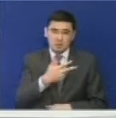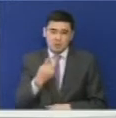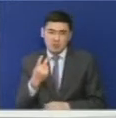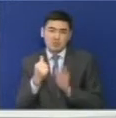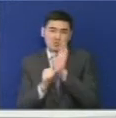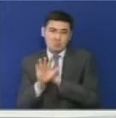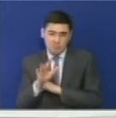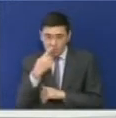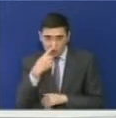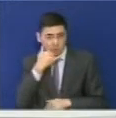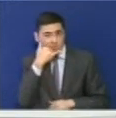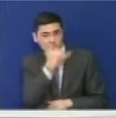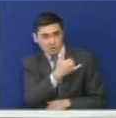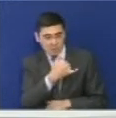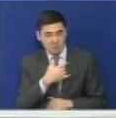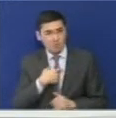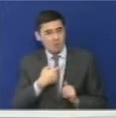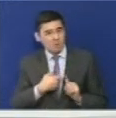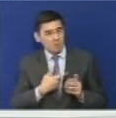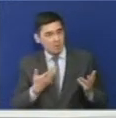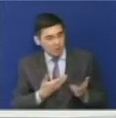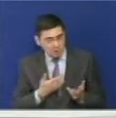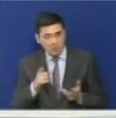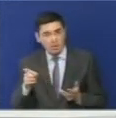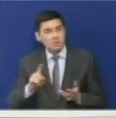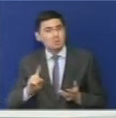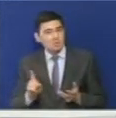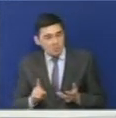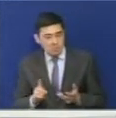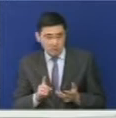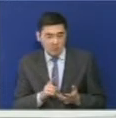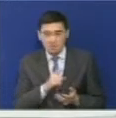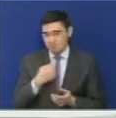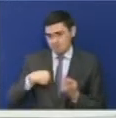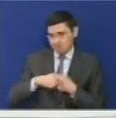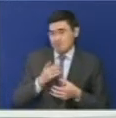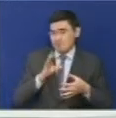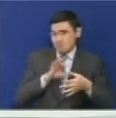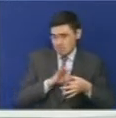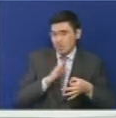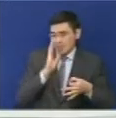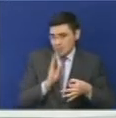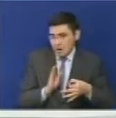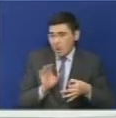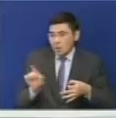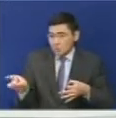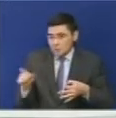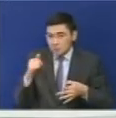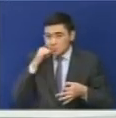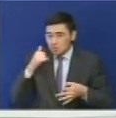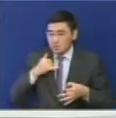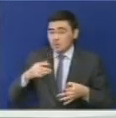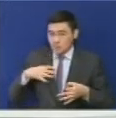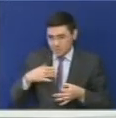телефон арқылы хабарласып, өзін таныстырып, өтініш бере алады. Біз оны тіркейміз. Егер телефон арқылы хабарласа, біз оны шақырамыз,